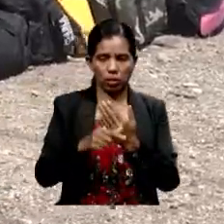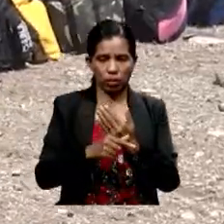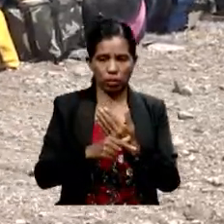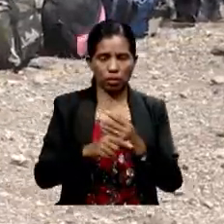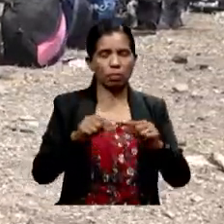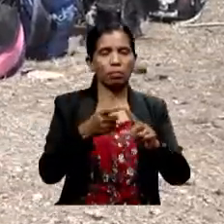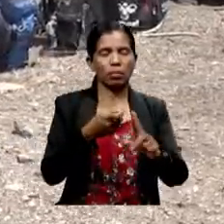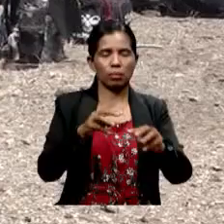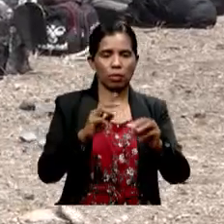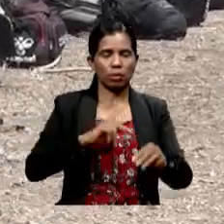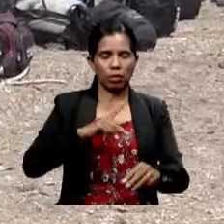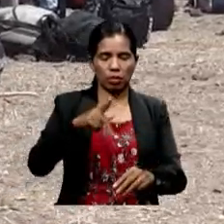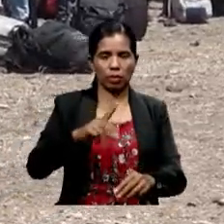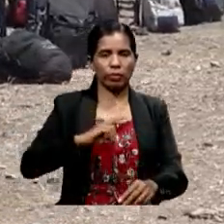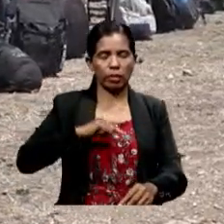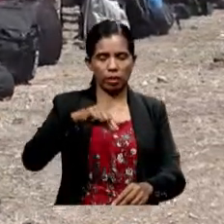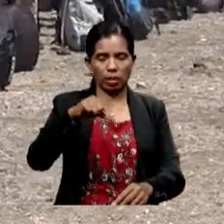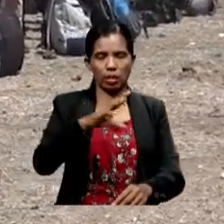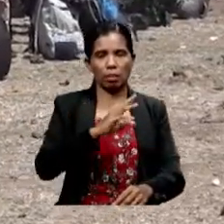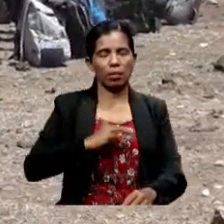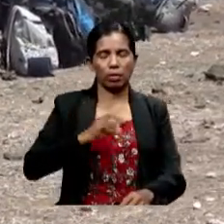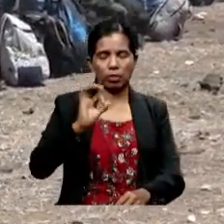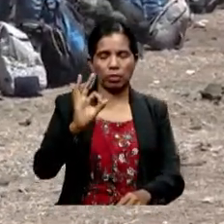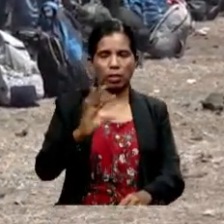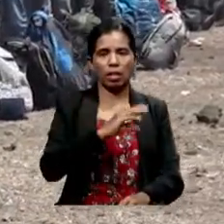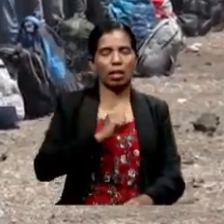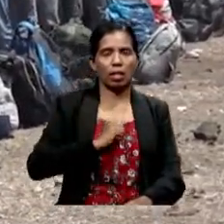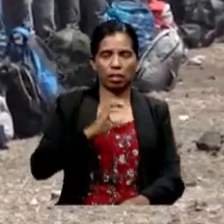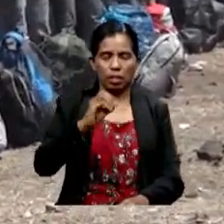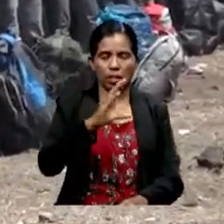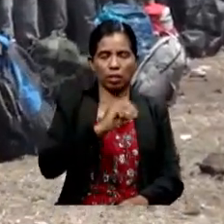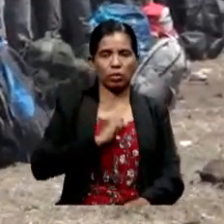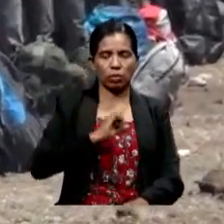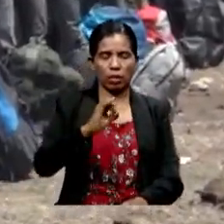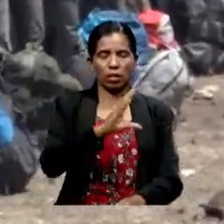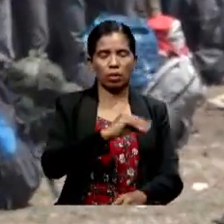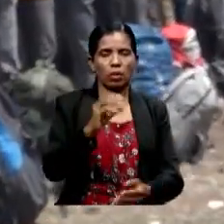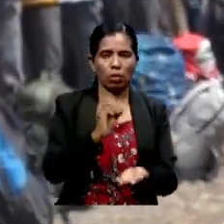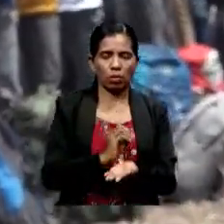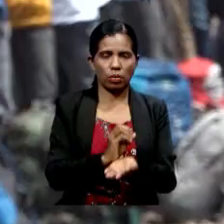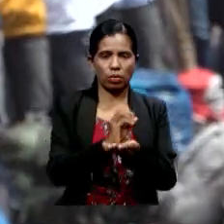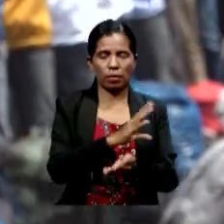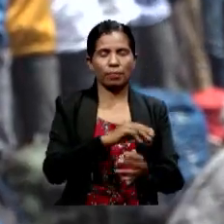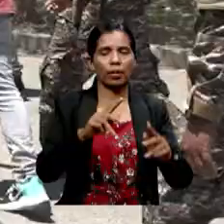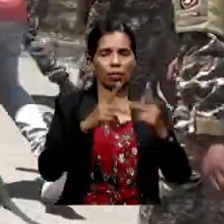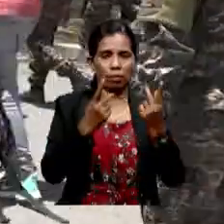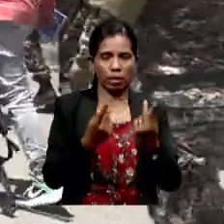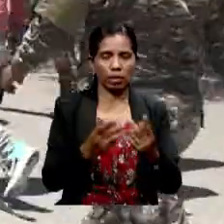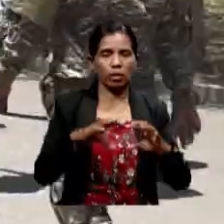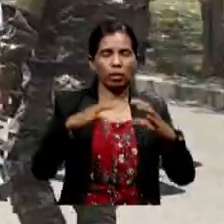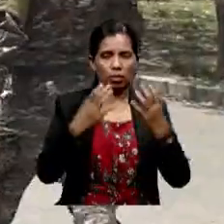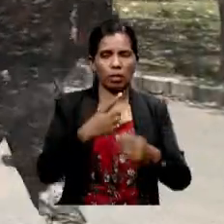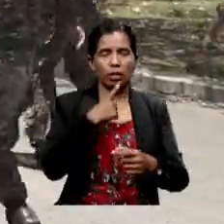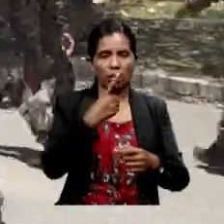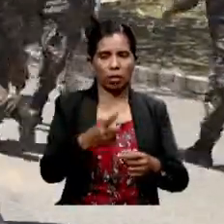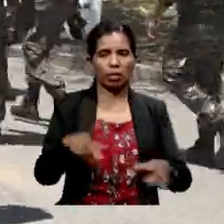hosi município Lauteng, Vikeke, Manufai, Ainaru, Pobonaru, Kovalima no Raioa. Tamane komisaun rekrutamentu husuba aplikante sira